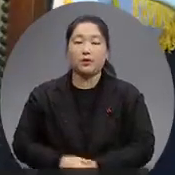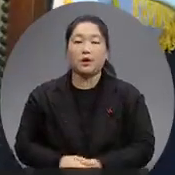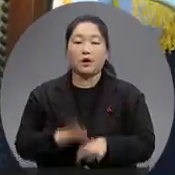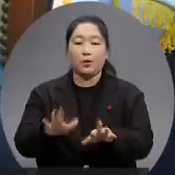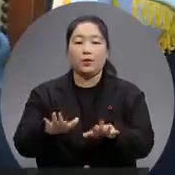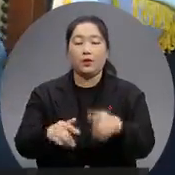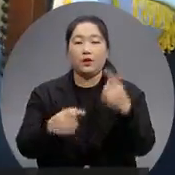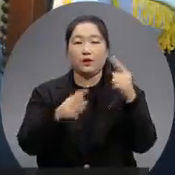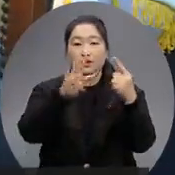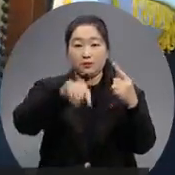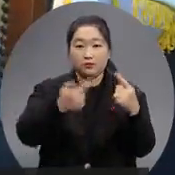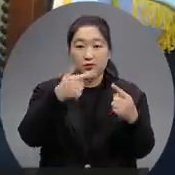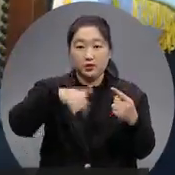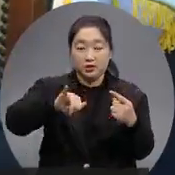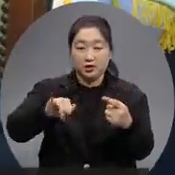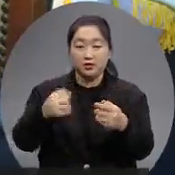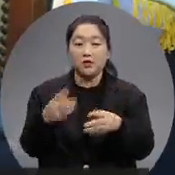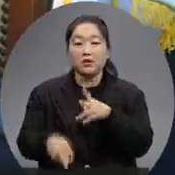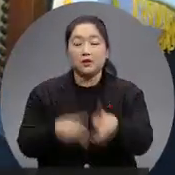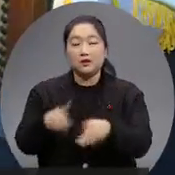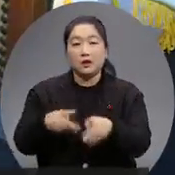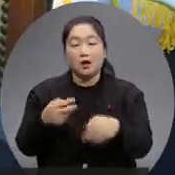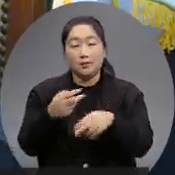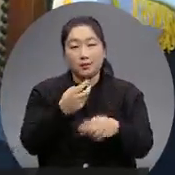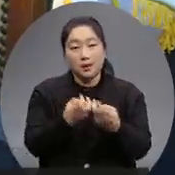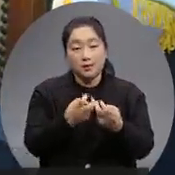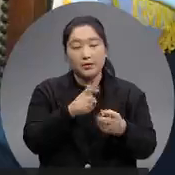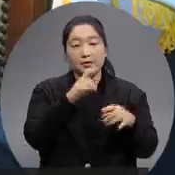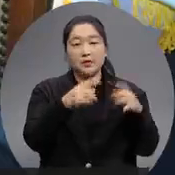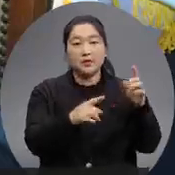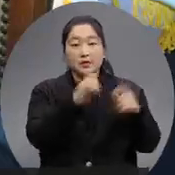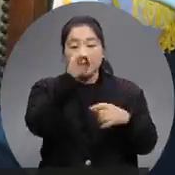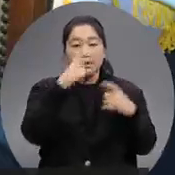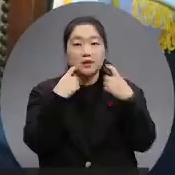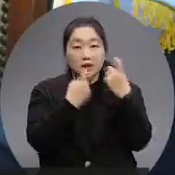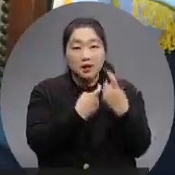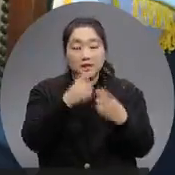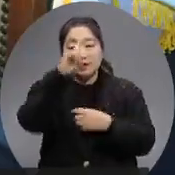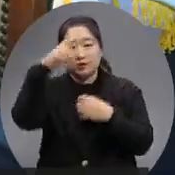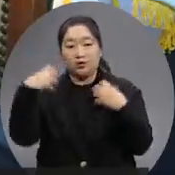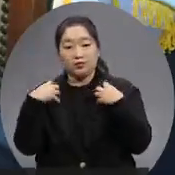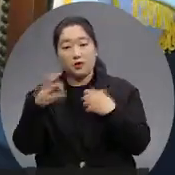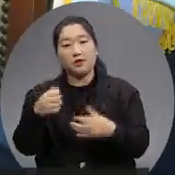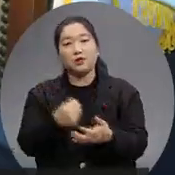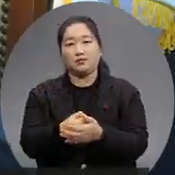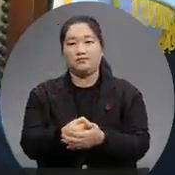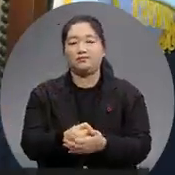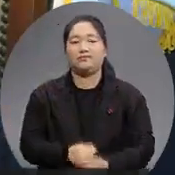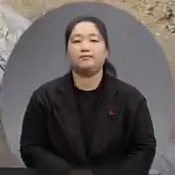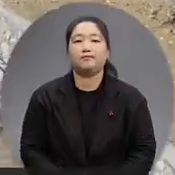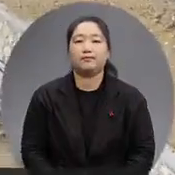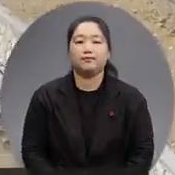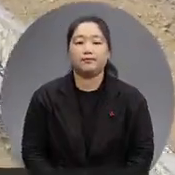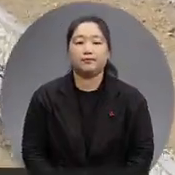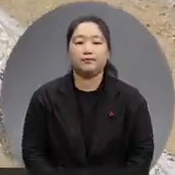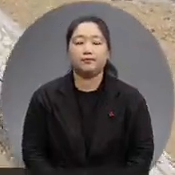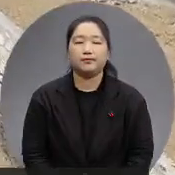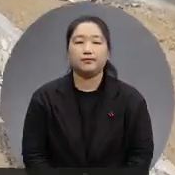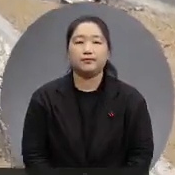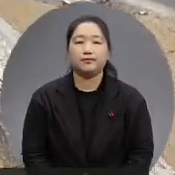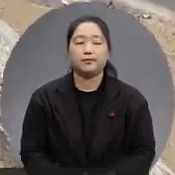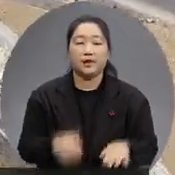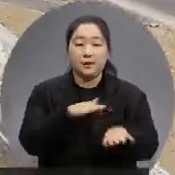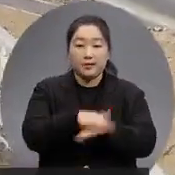올해 1분기 중에 사업 방식 민자로 할지 재정으로 할지를 결정하도록 하겠습니다.